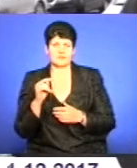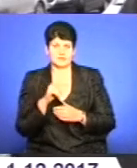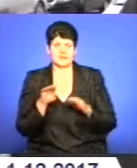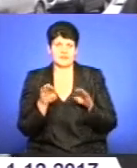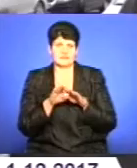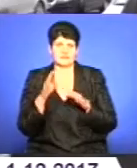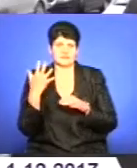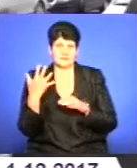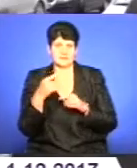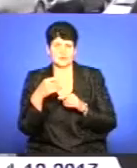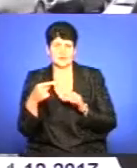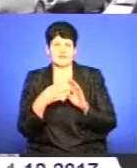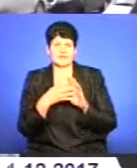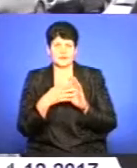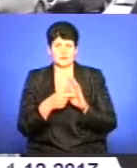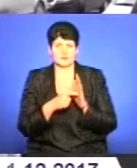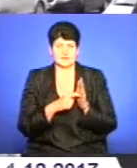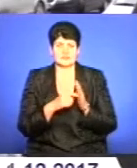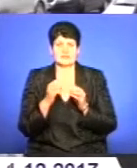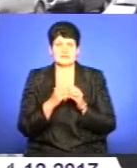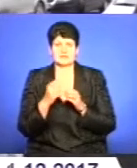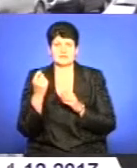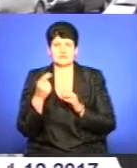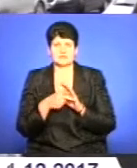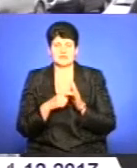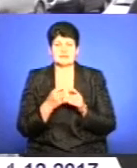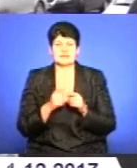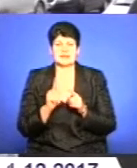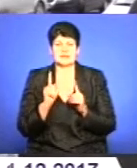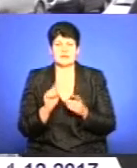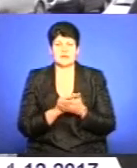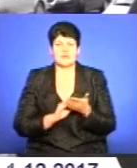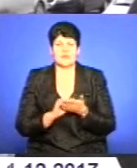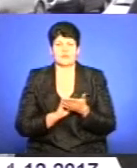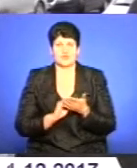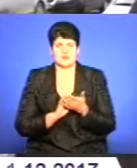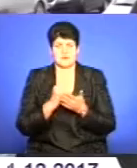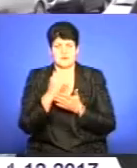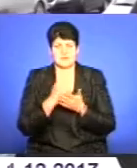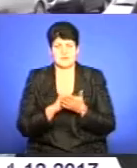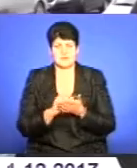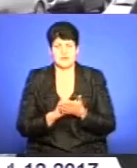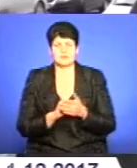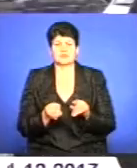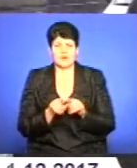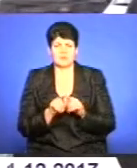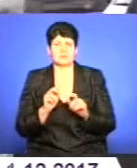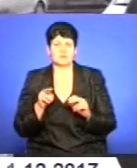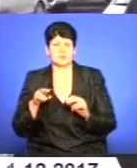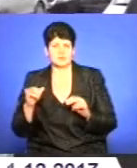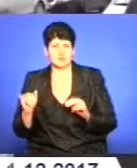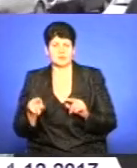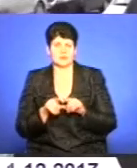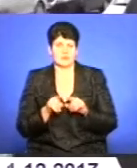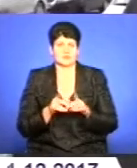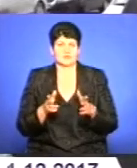рівень 5-9 класу. В 10-11 класі йде лише повторення програмового матеріалу. І так само в училищі, і в коледжі. Треба